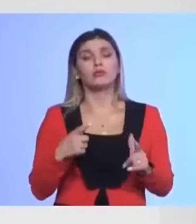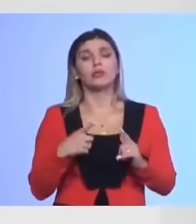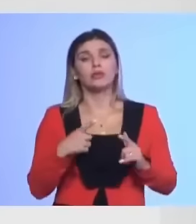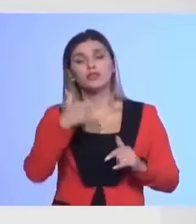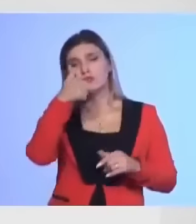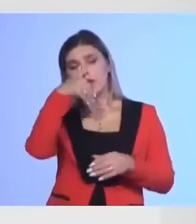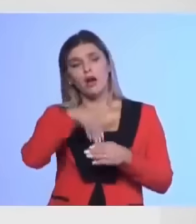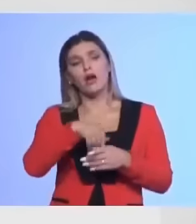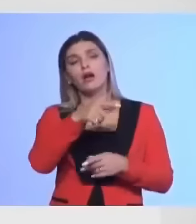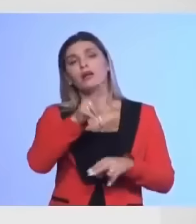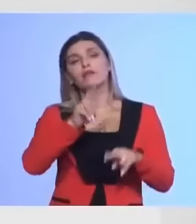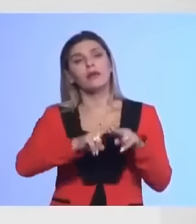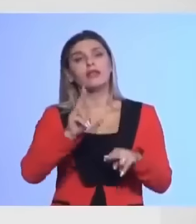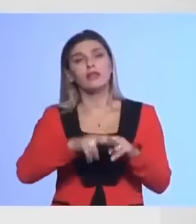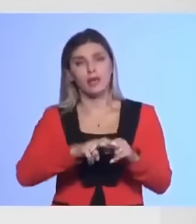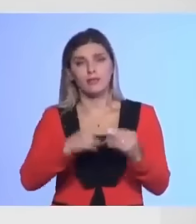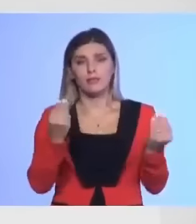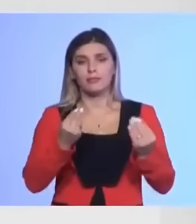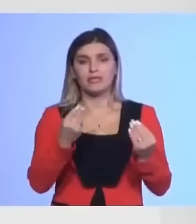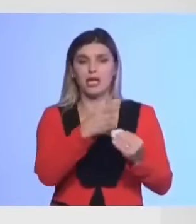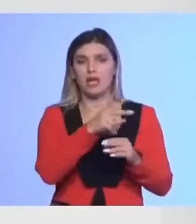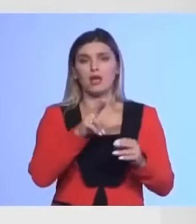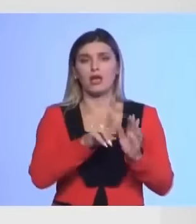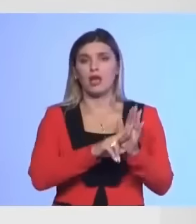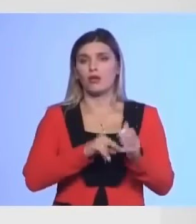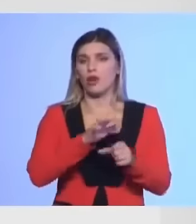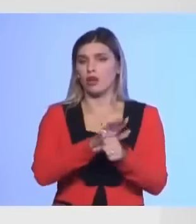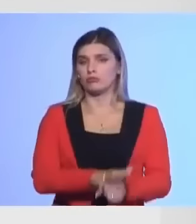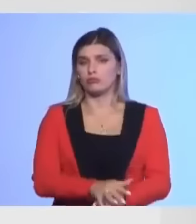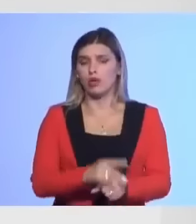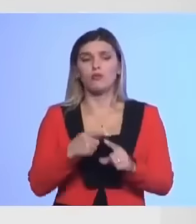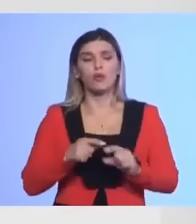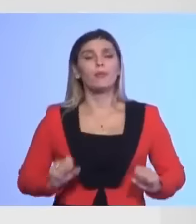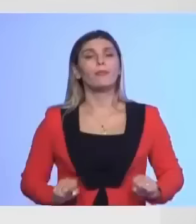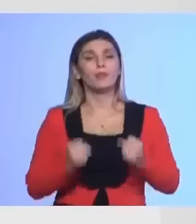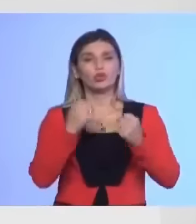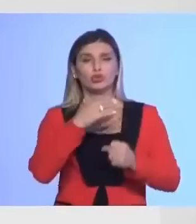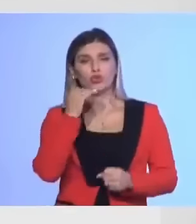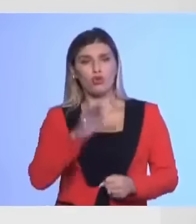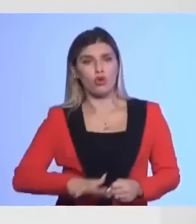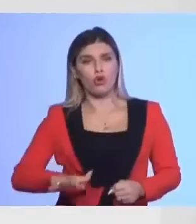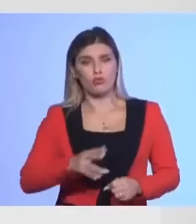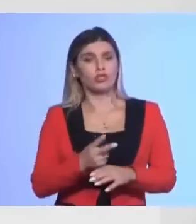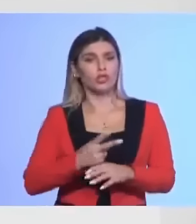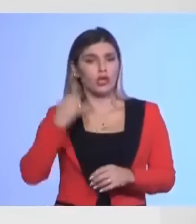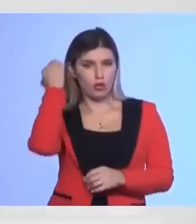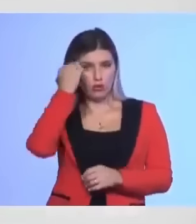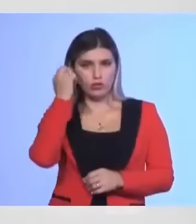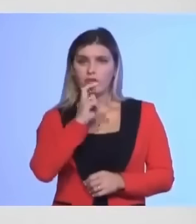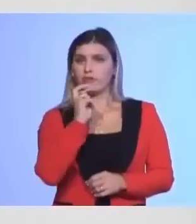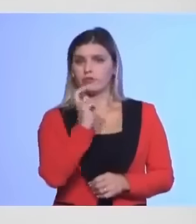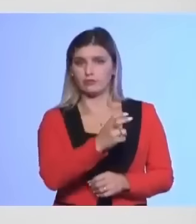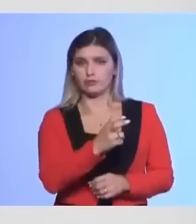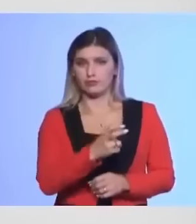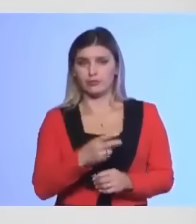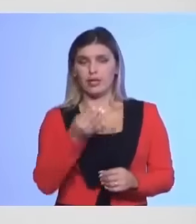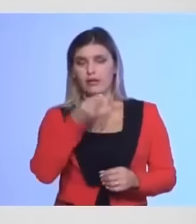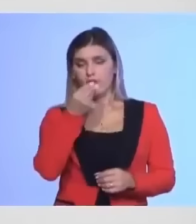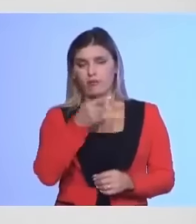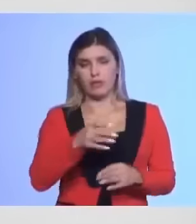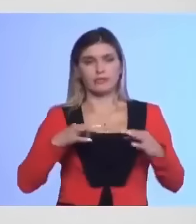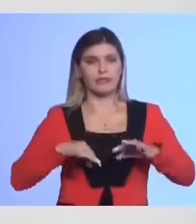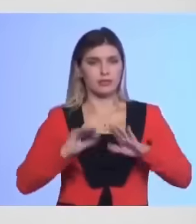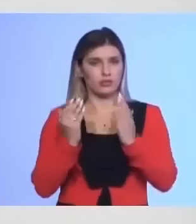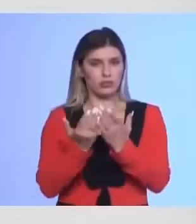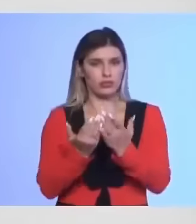ndërmarra lidhur me këto shkelje ashtu siç potencuar edhe në notën e protestës të drejtuar nga Republika e Kosovës, thuhet më tutje në reagimin